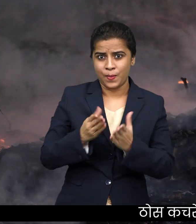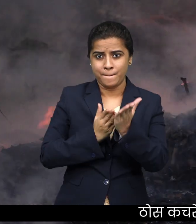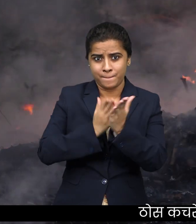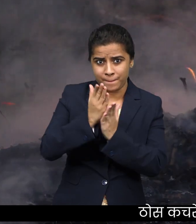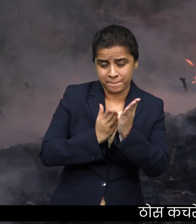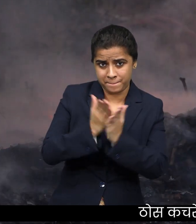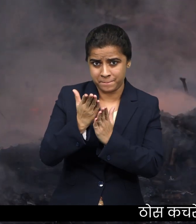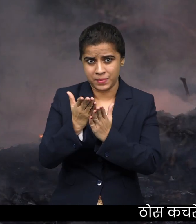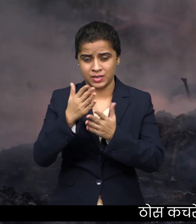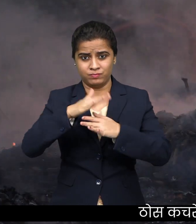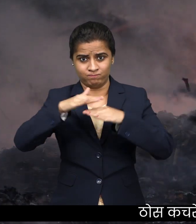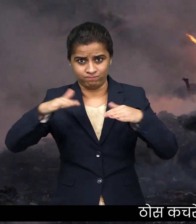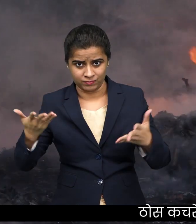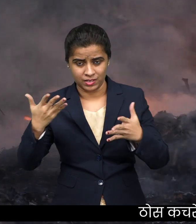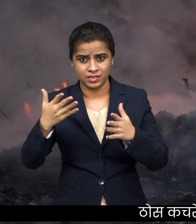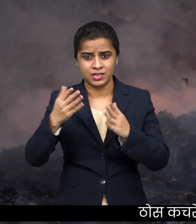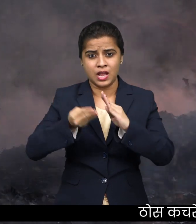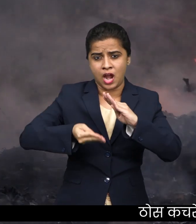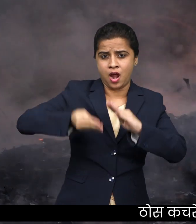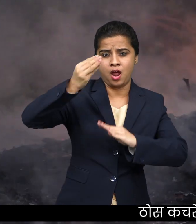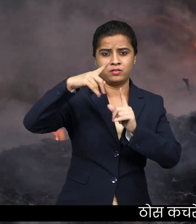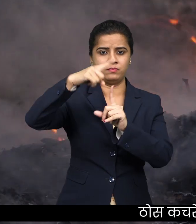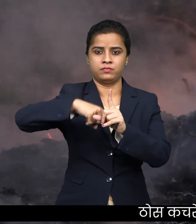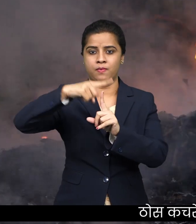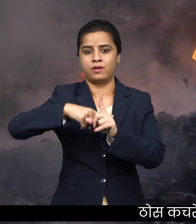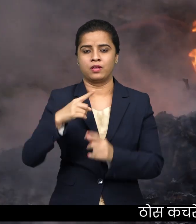चिकित्सा अपशिष्टों को जलाना है।